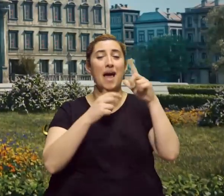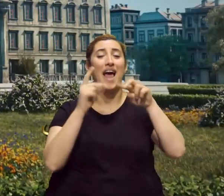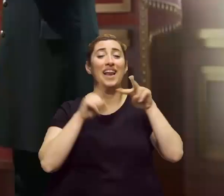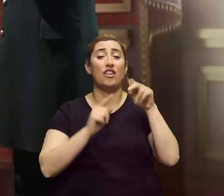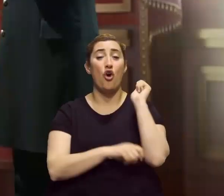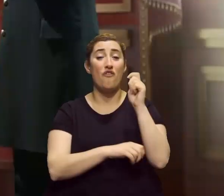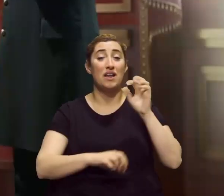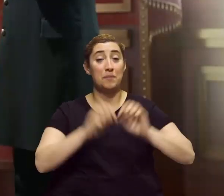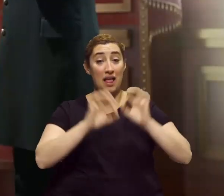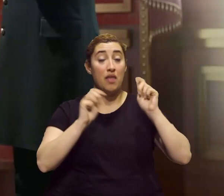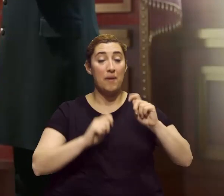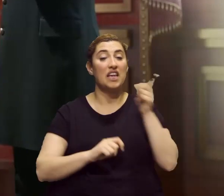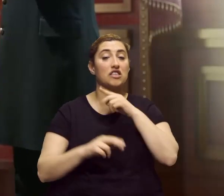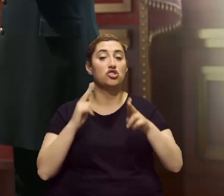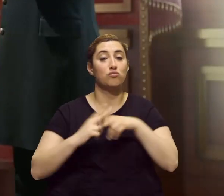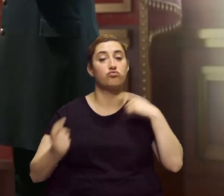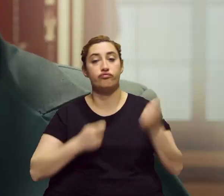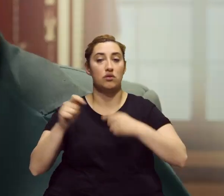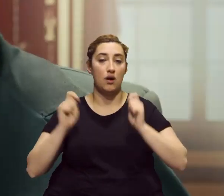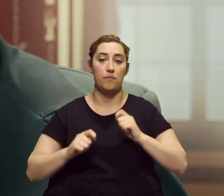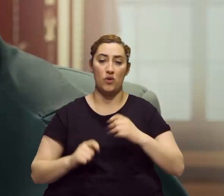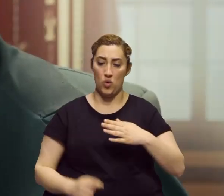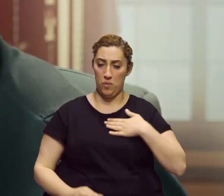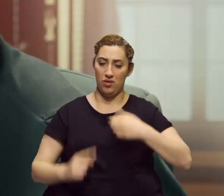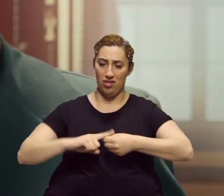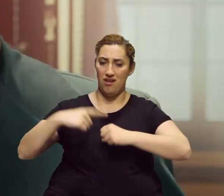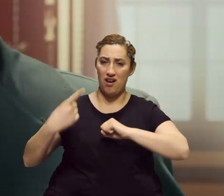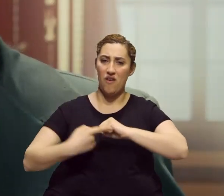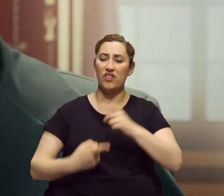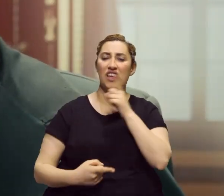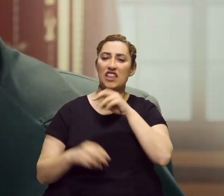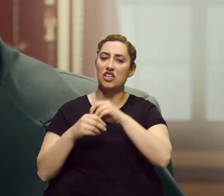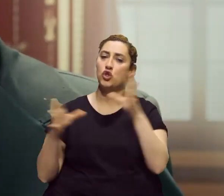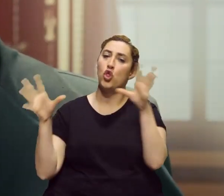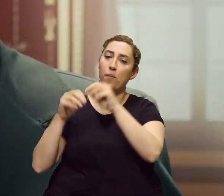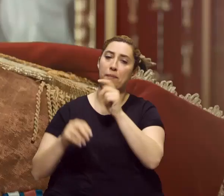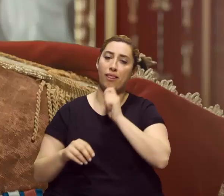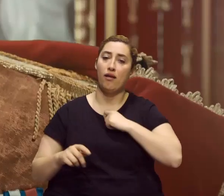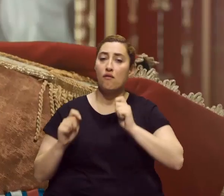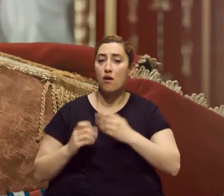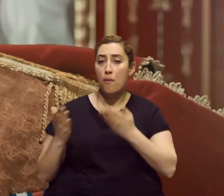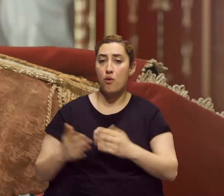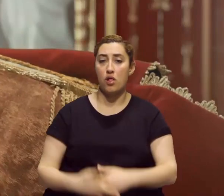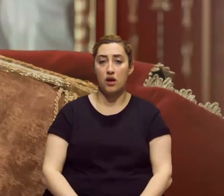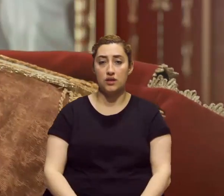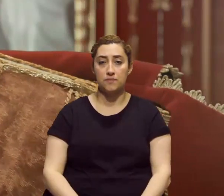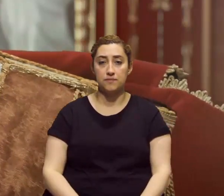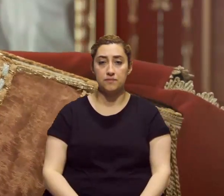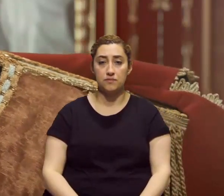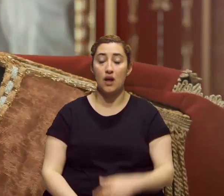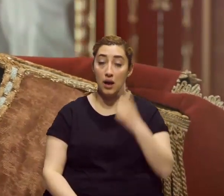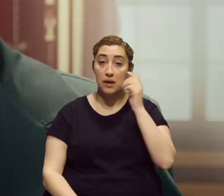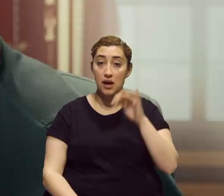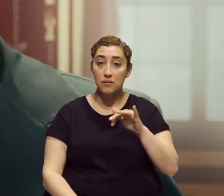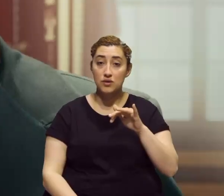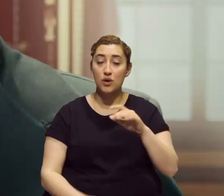organize ederken İngilizler hızlı davrandı. Önümüzdeki hafta Londra'da toplanmayı teklif ediyorlar. Bu